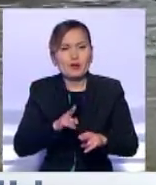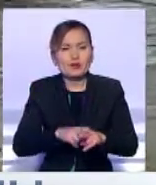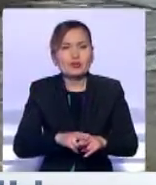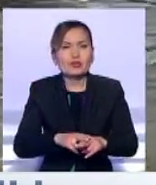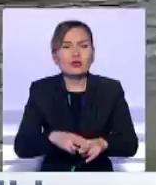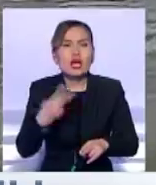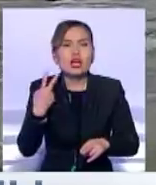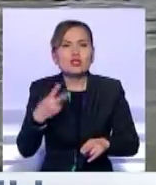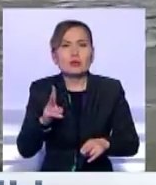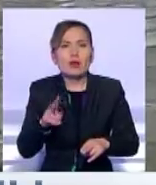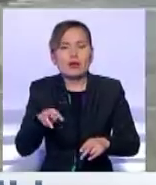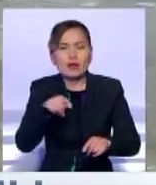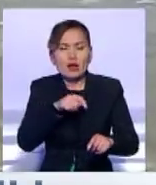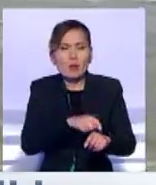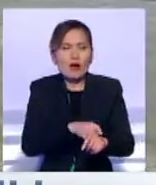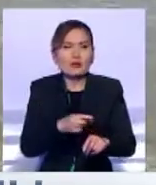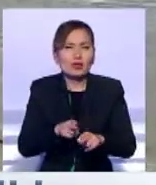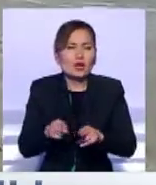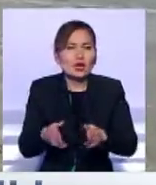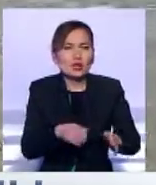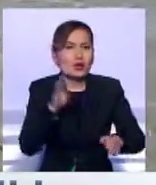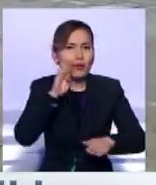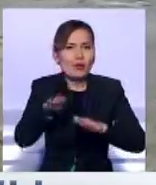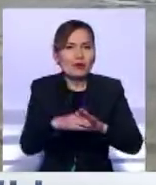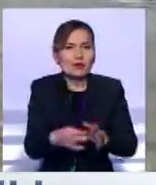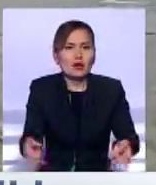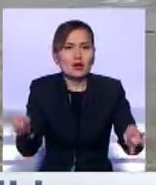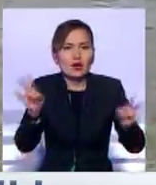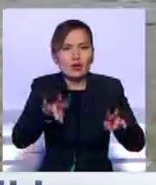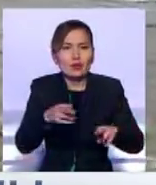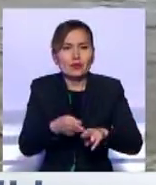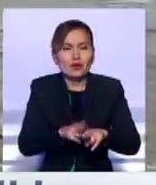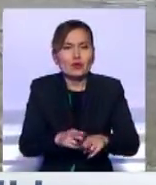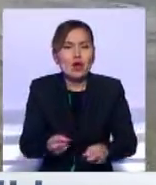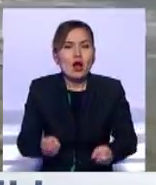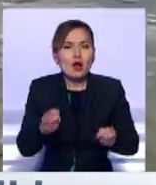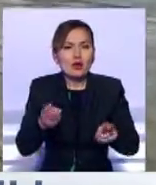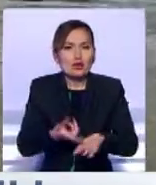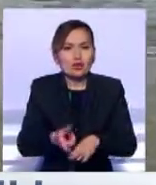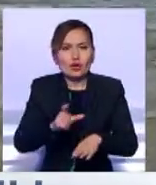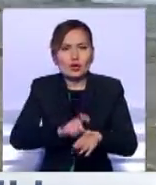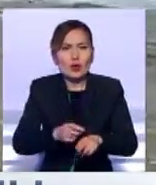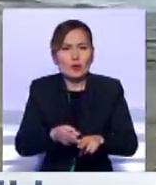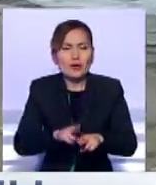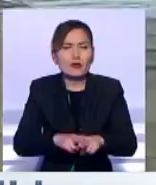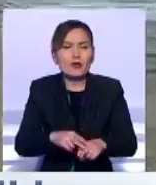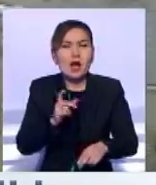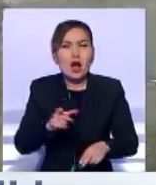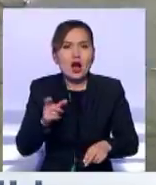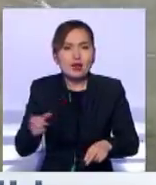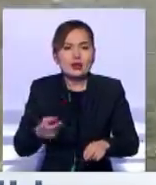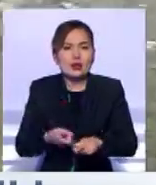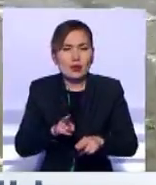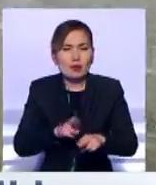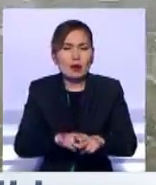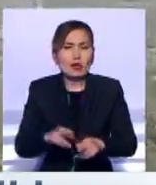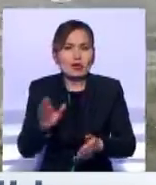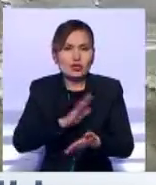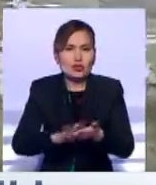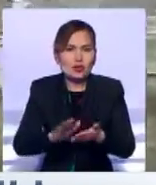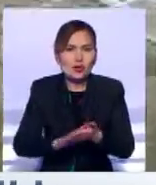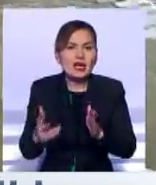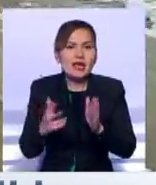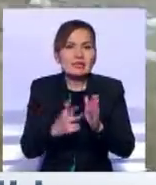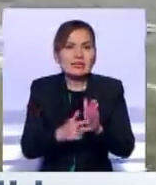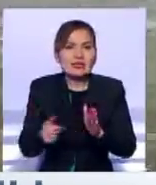20 шақырымдай жерде еріген қар суының деңгейі көтеріліп, жол үстіне жайылған. Қауіп туындаған жерге шыққан ауыл азаматтары тасқынға тойтарыс беріп,